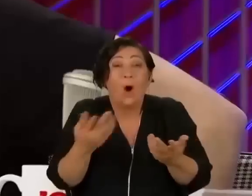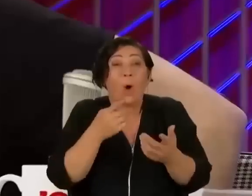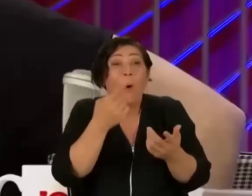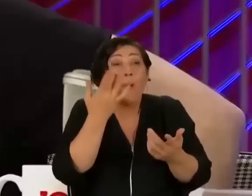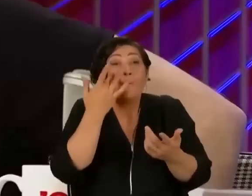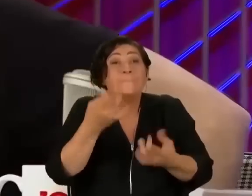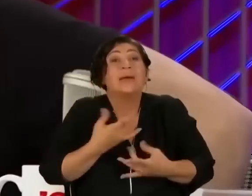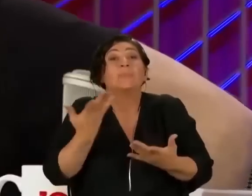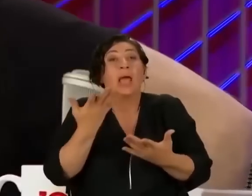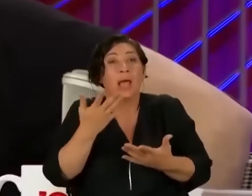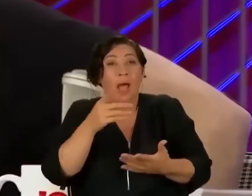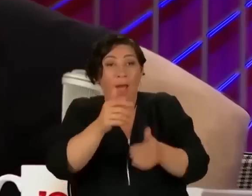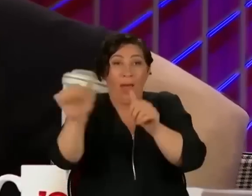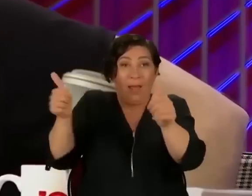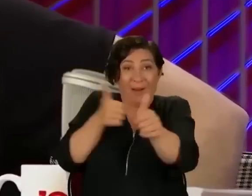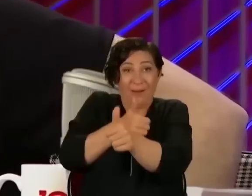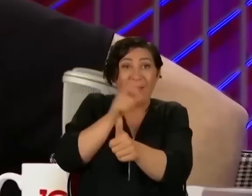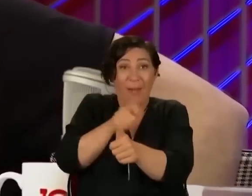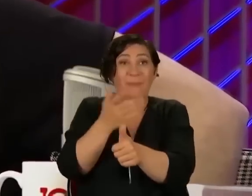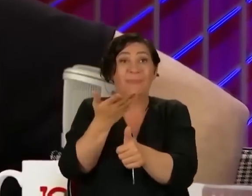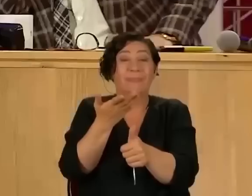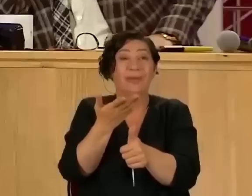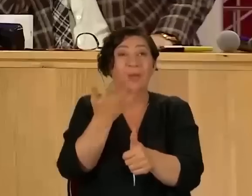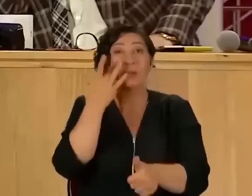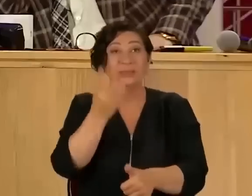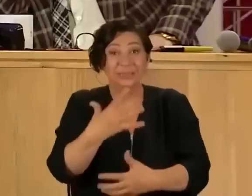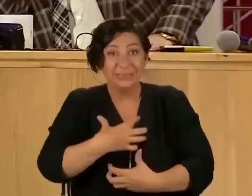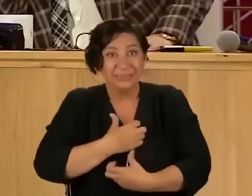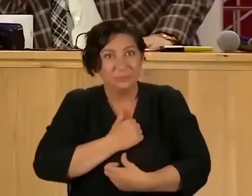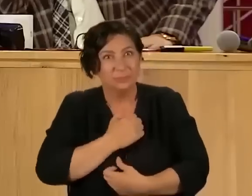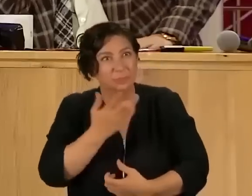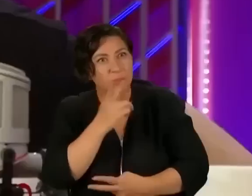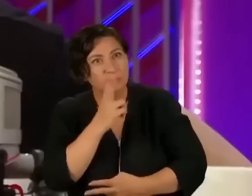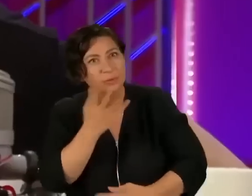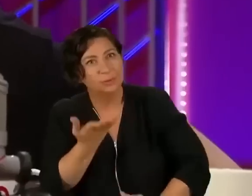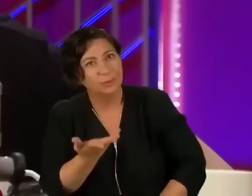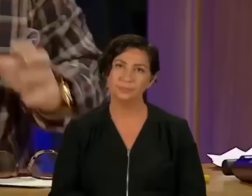bana belli etme yani. Korktuysan arkaya geç otur. Canımı sıktı.